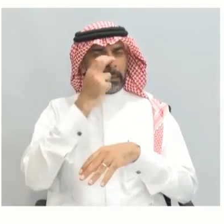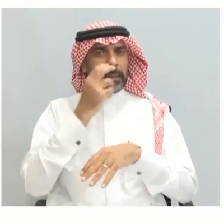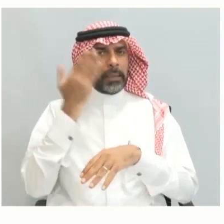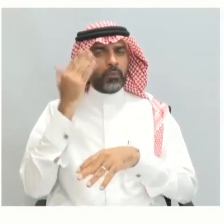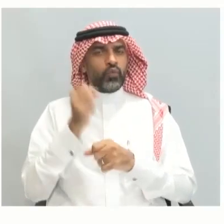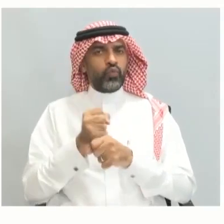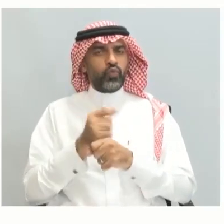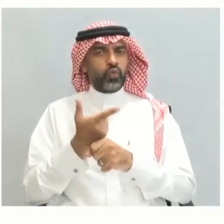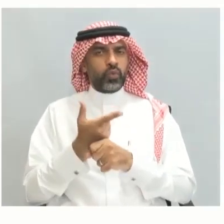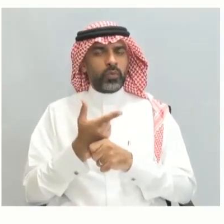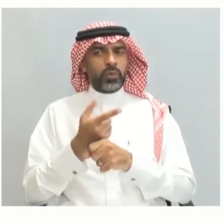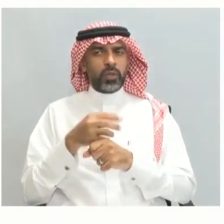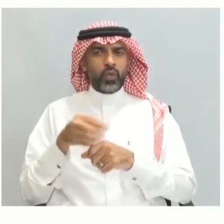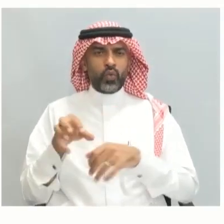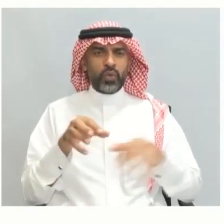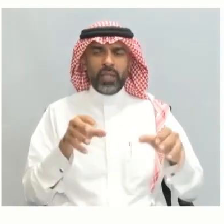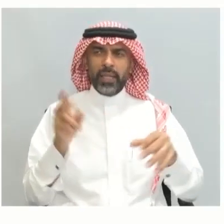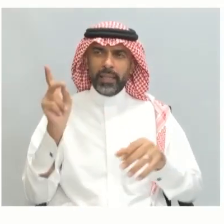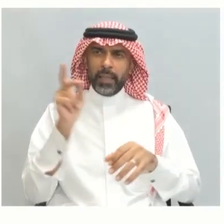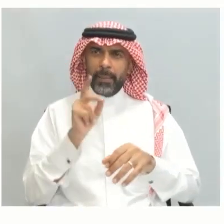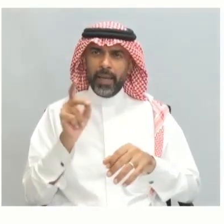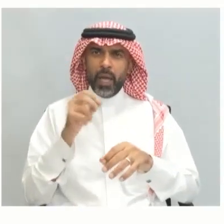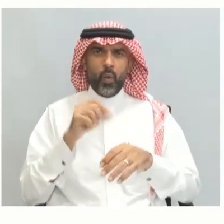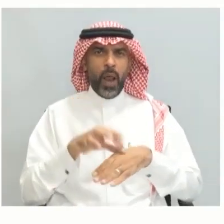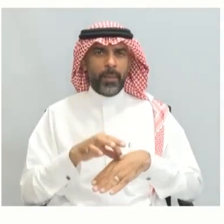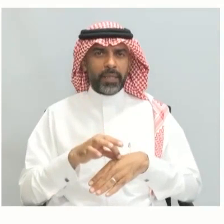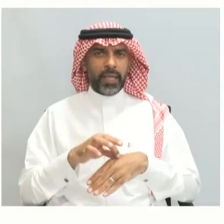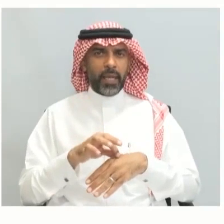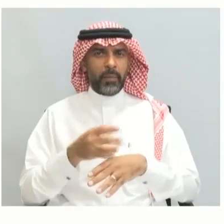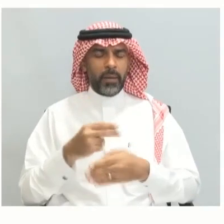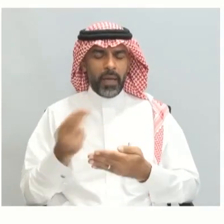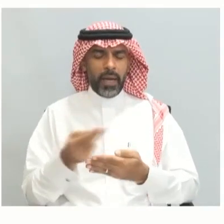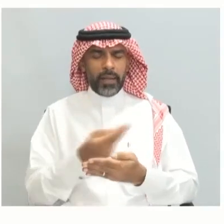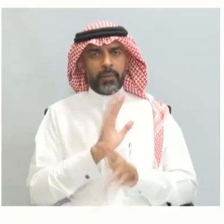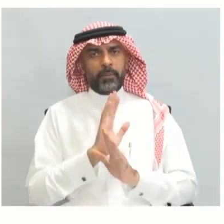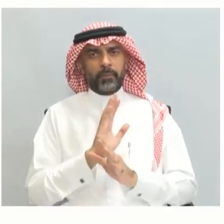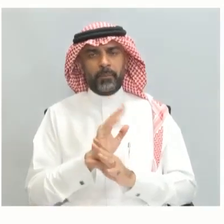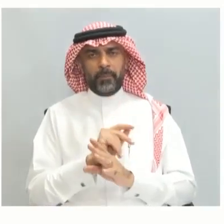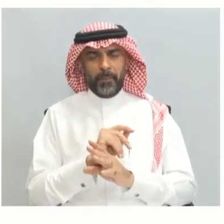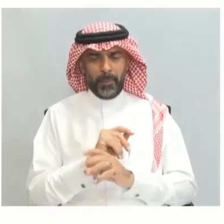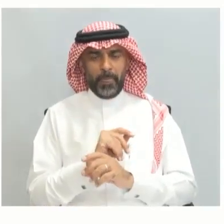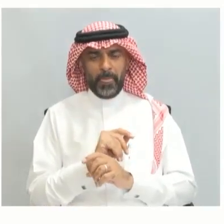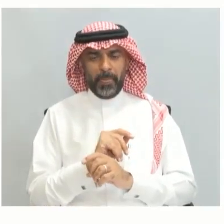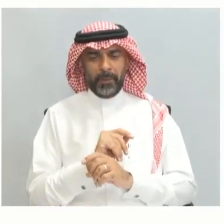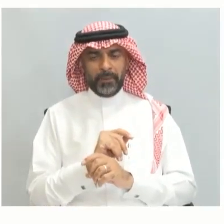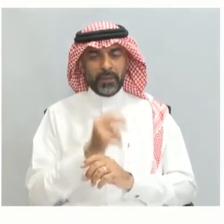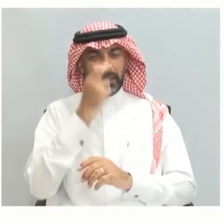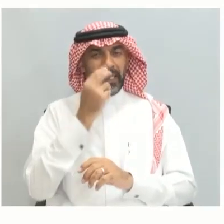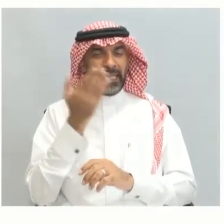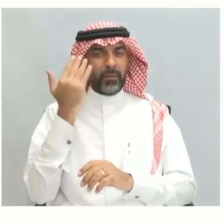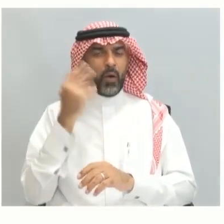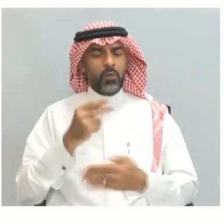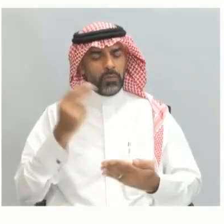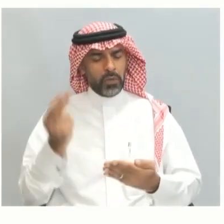يعمل على توزيع الظواهر الطبيعيه والبشريه بالرسم كما تعلمون ابنائي كانوا قديما